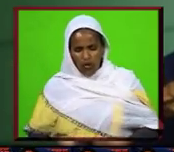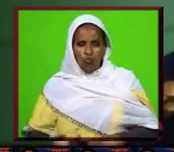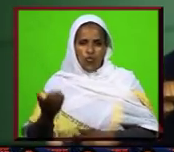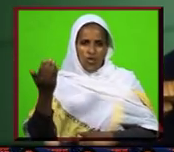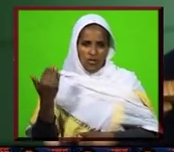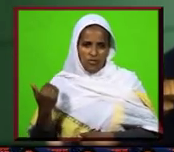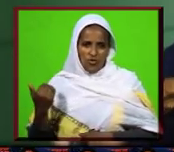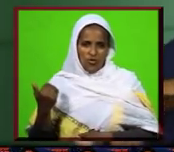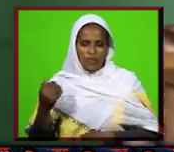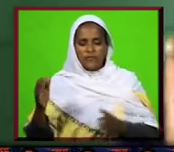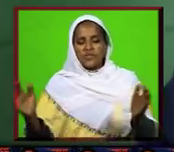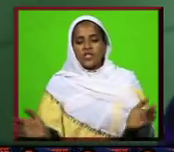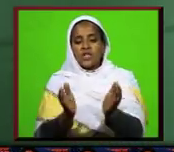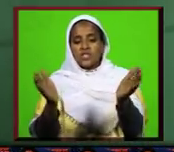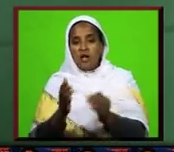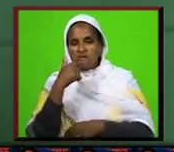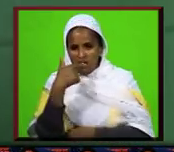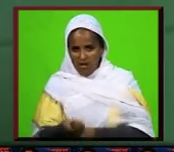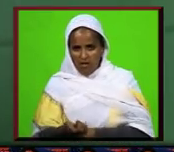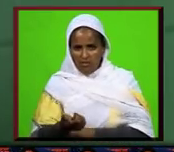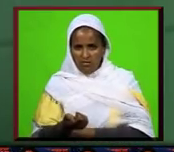የነበረው ተጽናና ይላል።